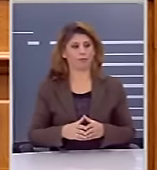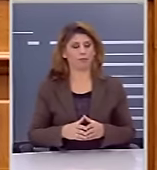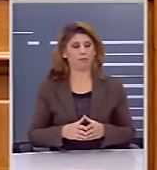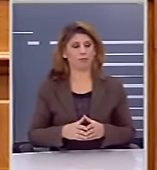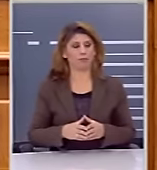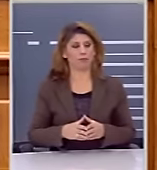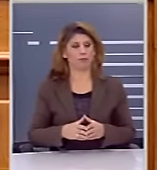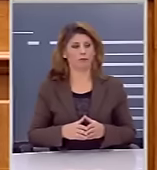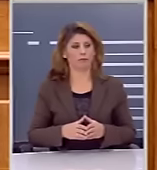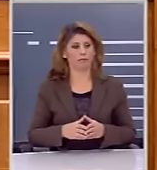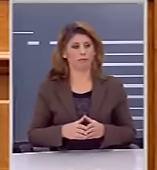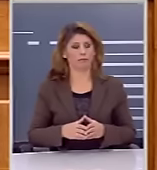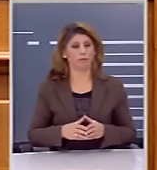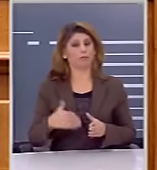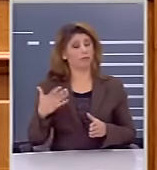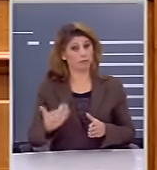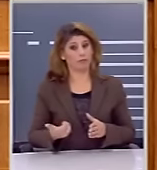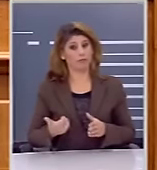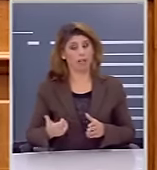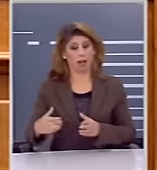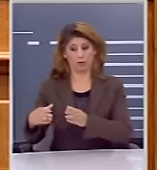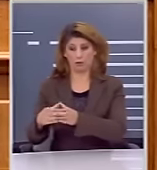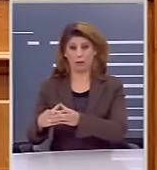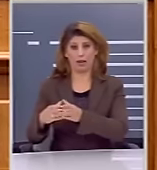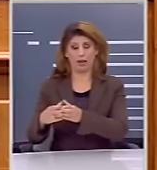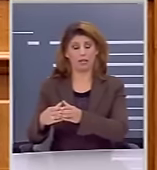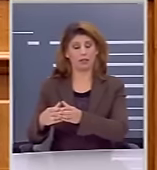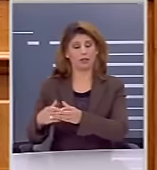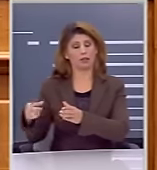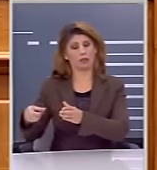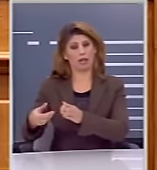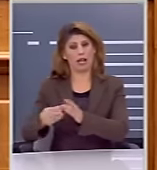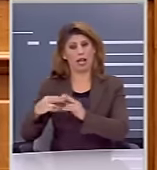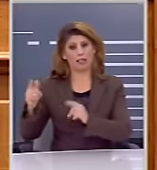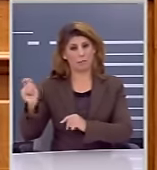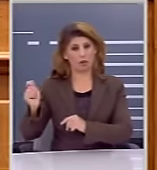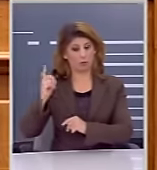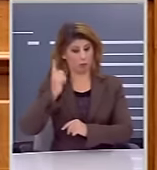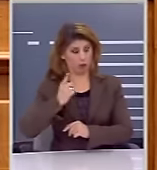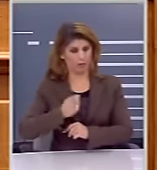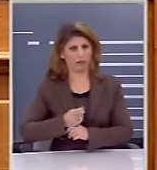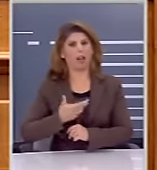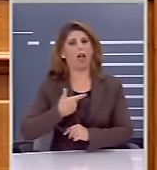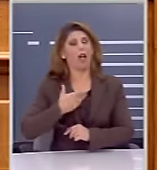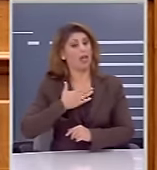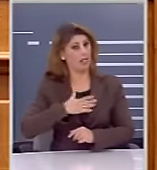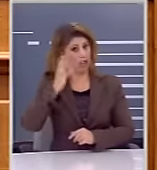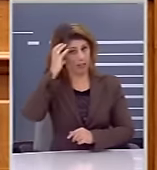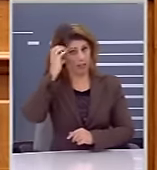έχω από τη μεριά της αντιπολίτευσης κριθεί τις τελευταίες ημέρες. Θέλω να σας θυμίσω